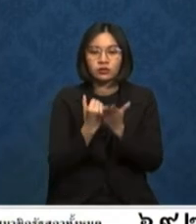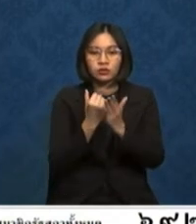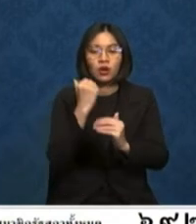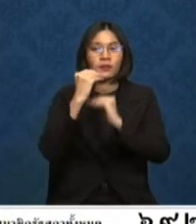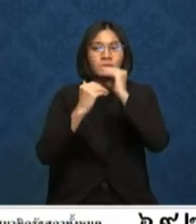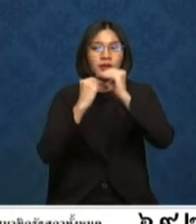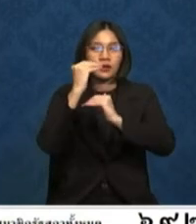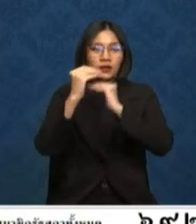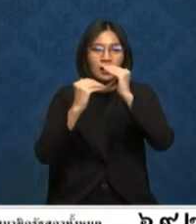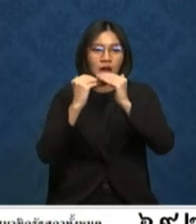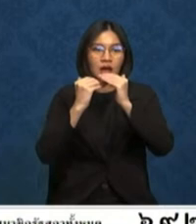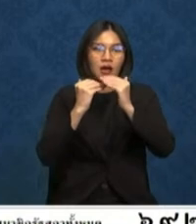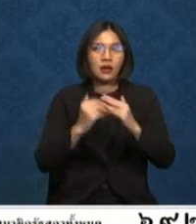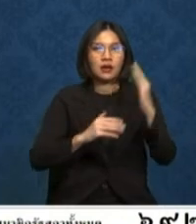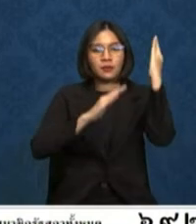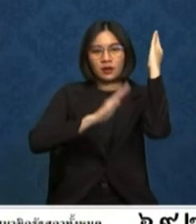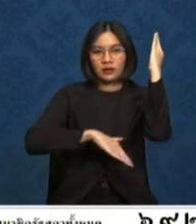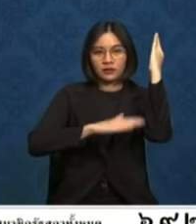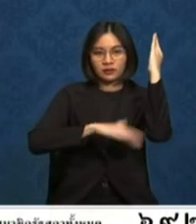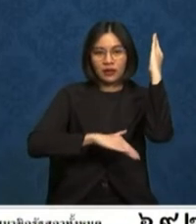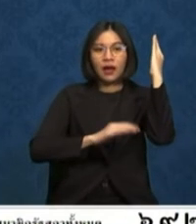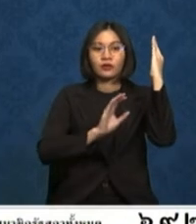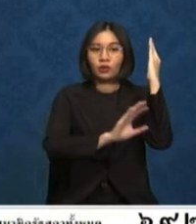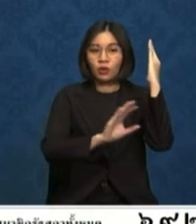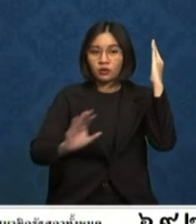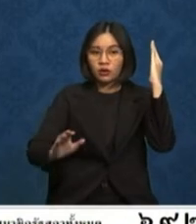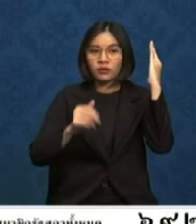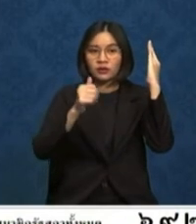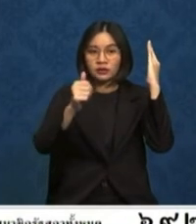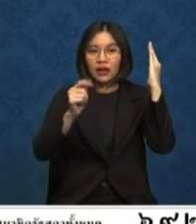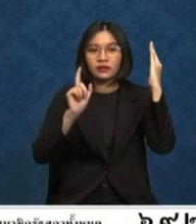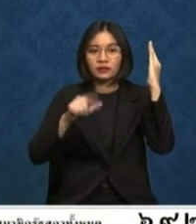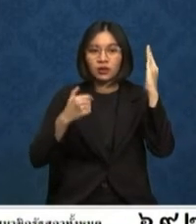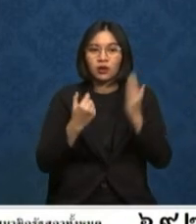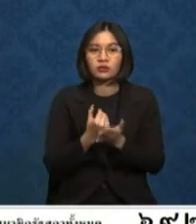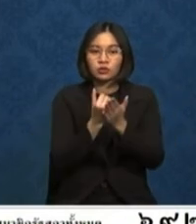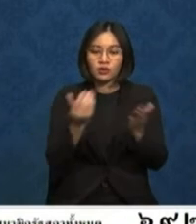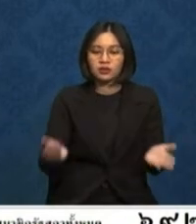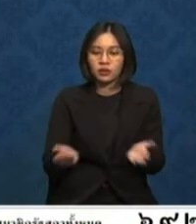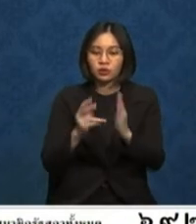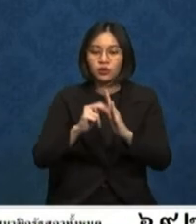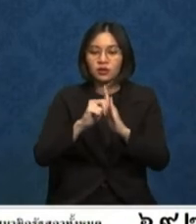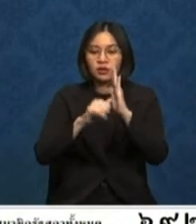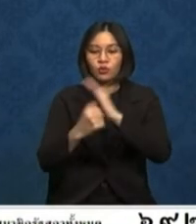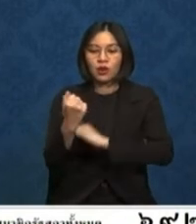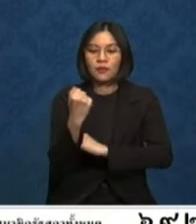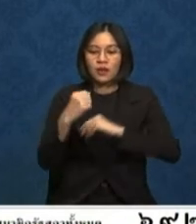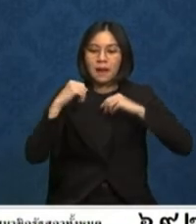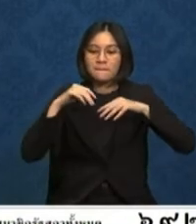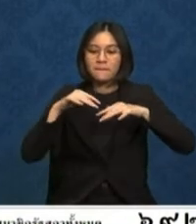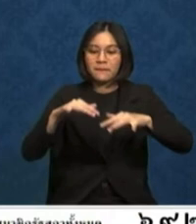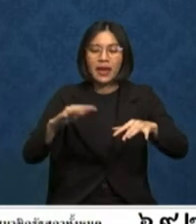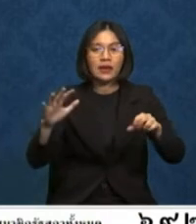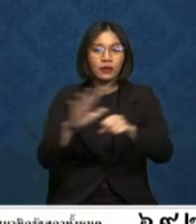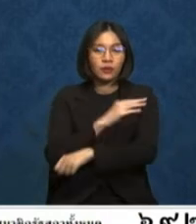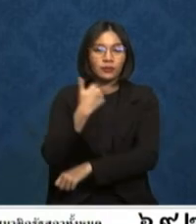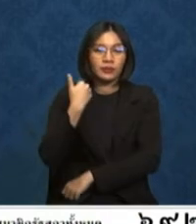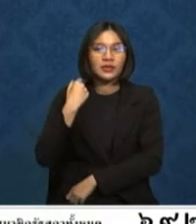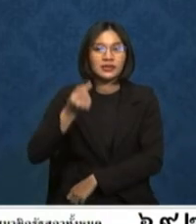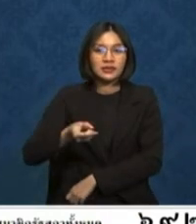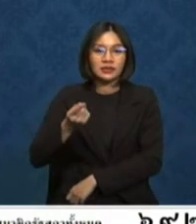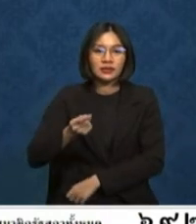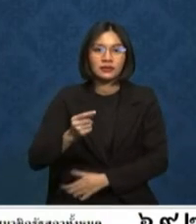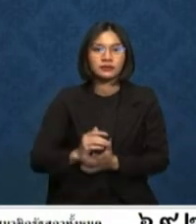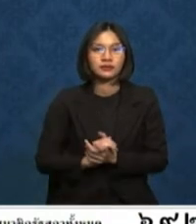พัฒนาภูมิภาคของท่านได้ท่านต้องผลักดันนโยบายกระจายอำนาจให้มันเกิดขึ้นจริงๆ